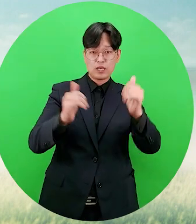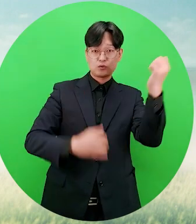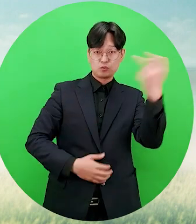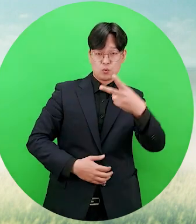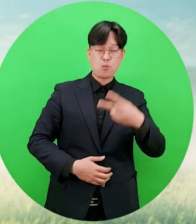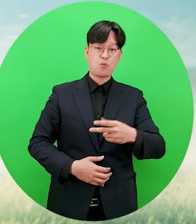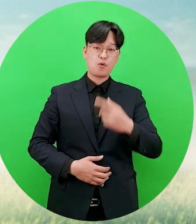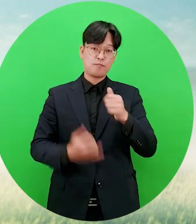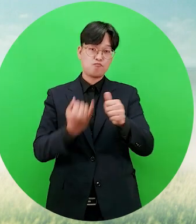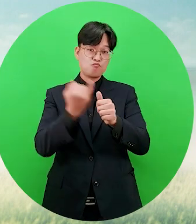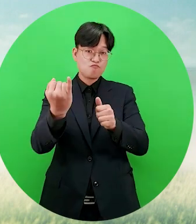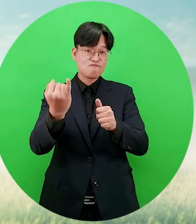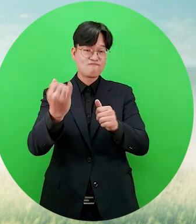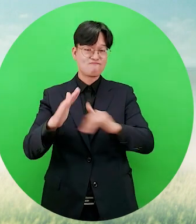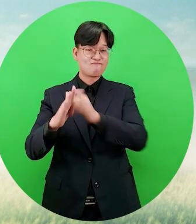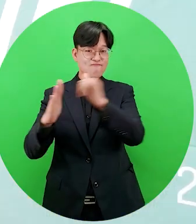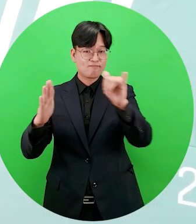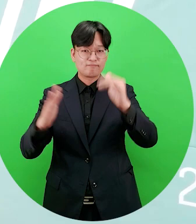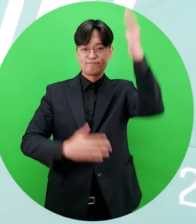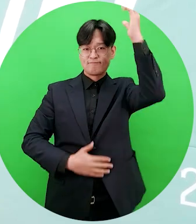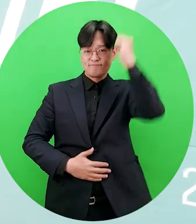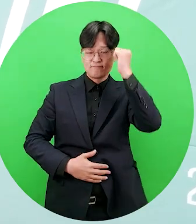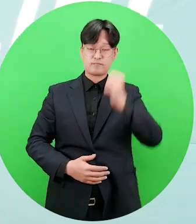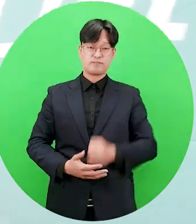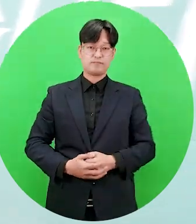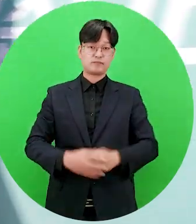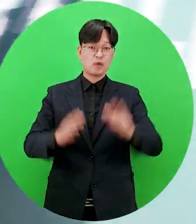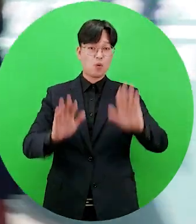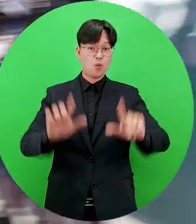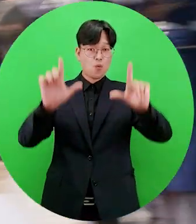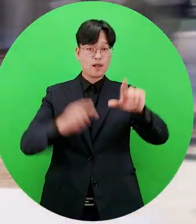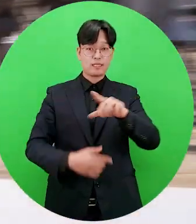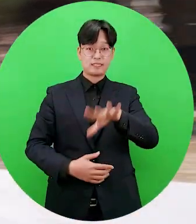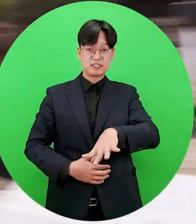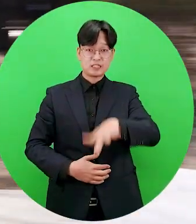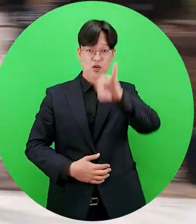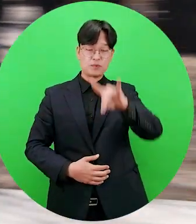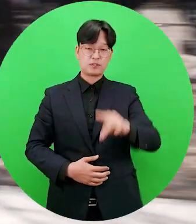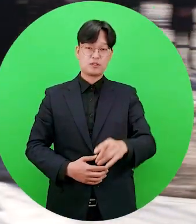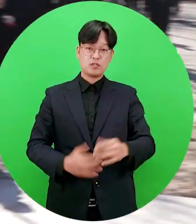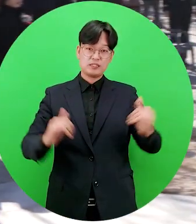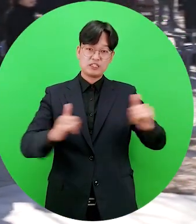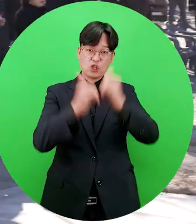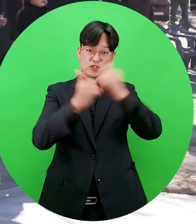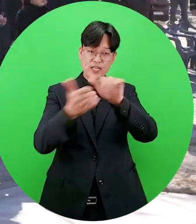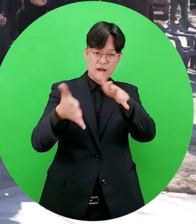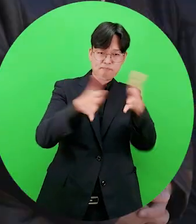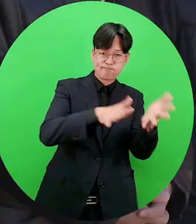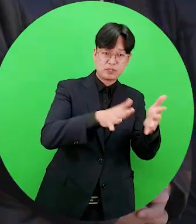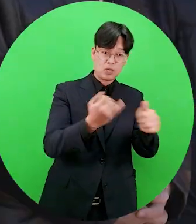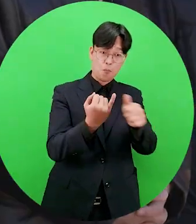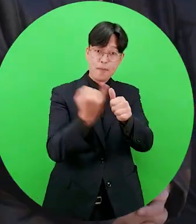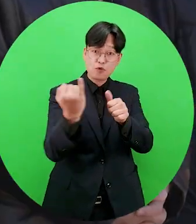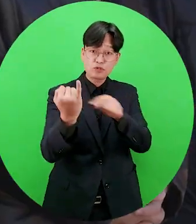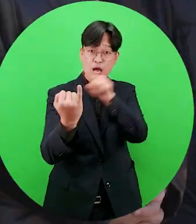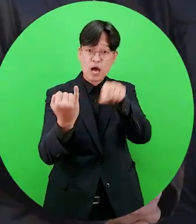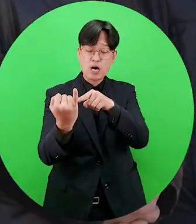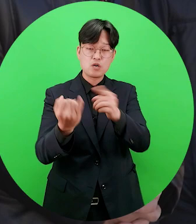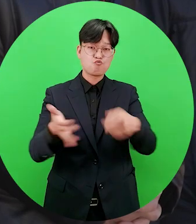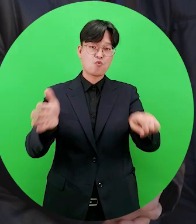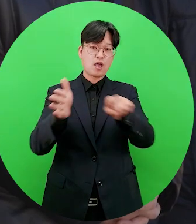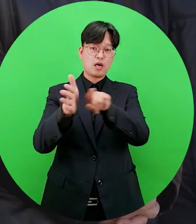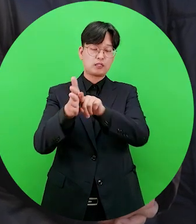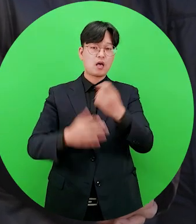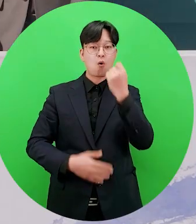않겠습니다. 올해 처음으로 사망한 참전 유공자 배우자에 대해 월 10만 원의